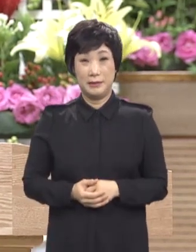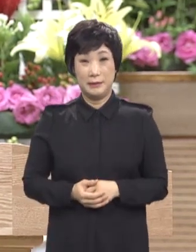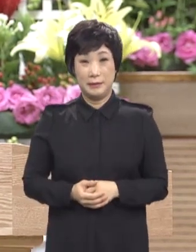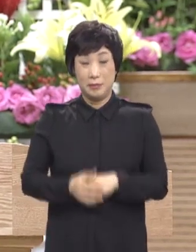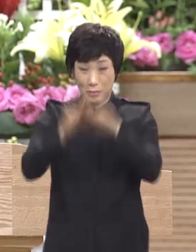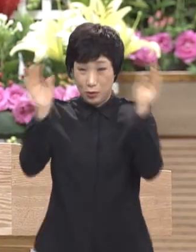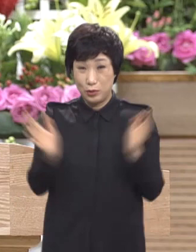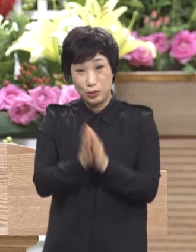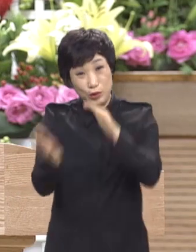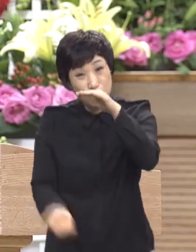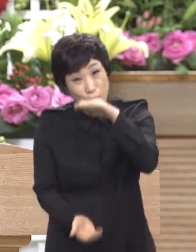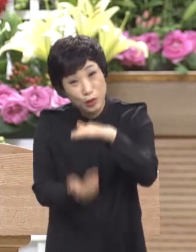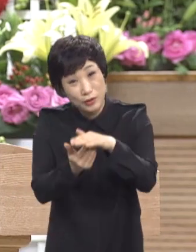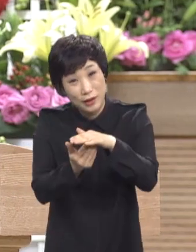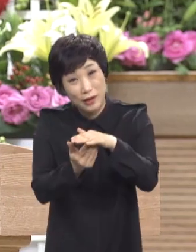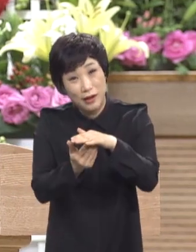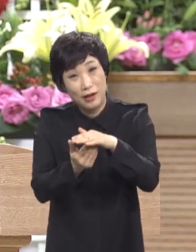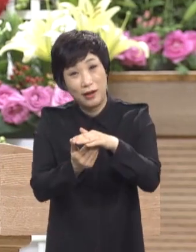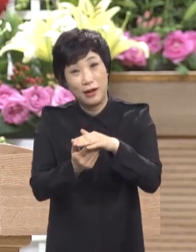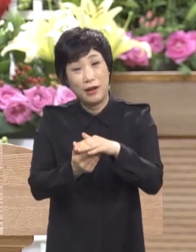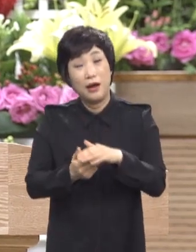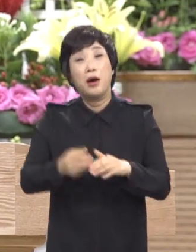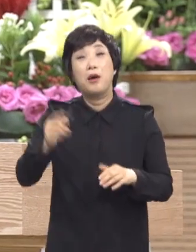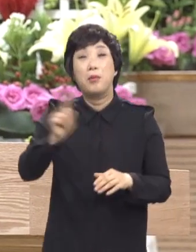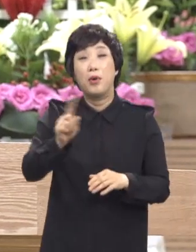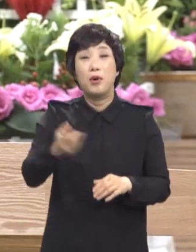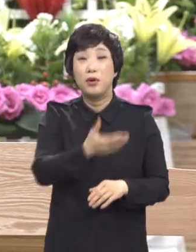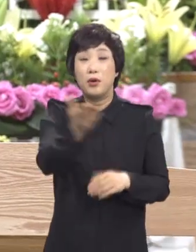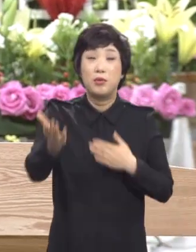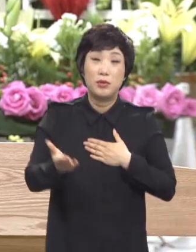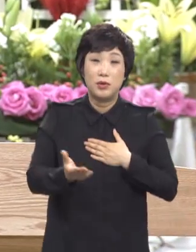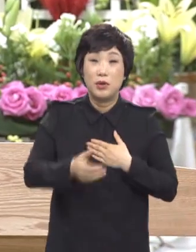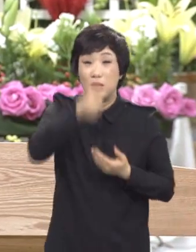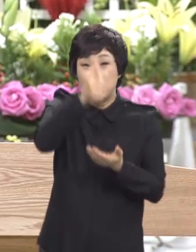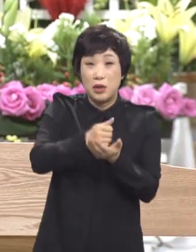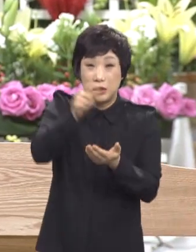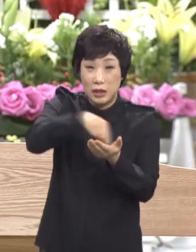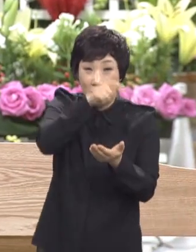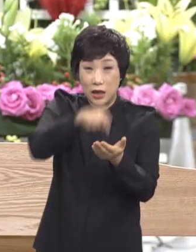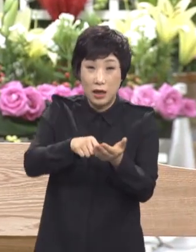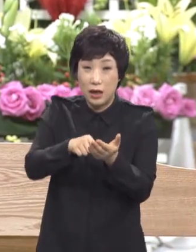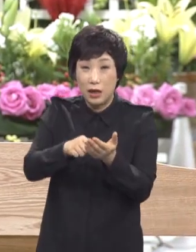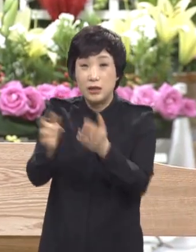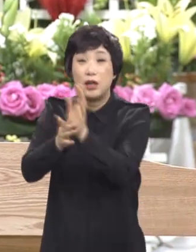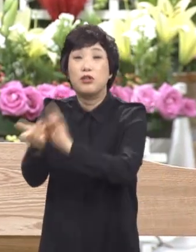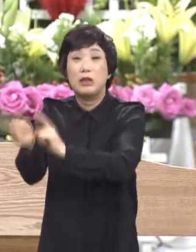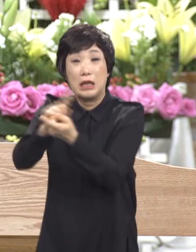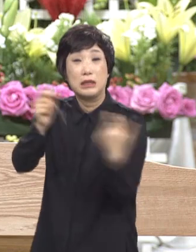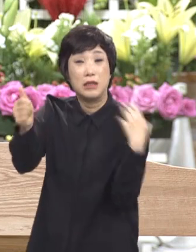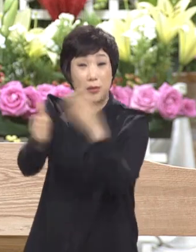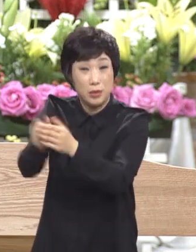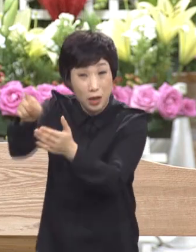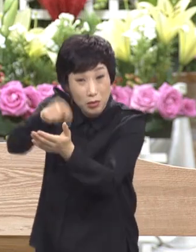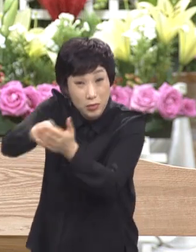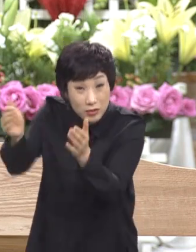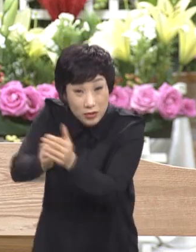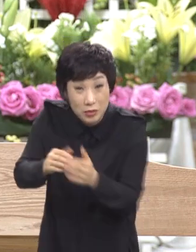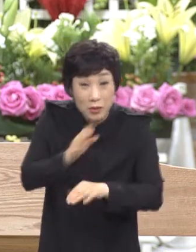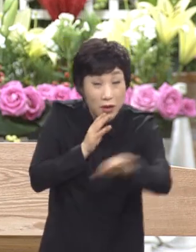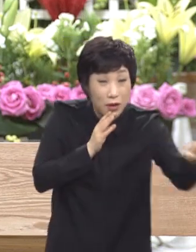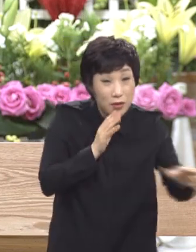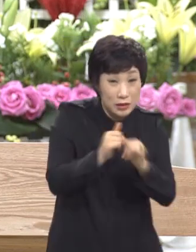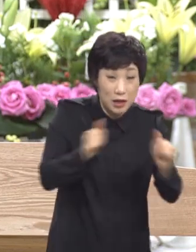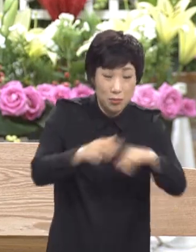다 이루었다. 우리 죄값을 그의 죽음으로 다 갚았다. 인류를